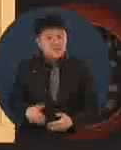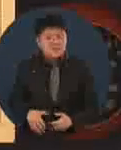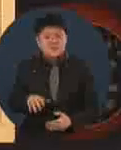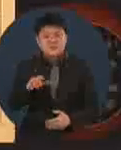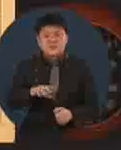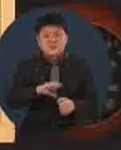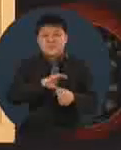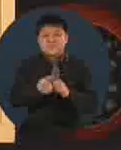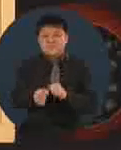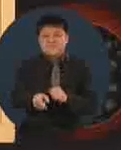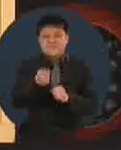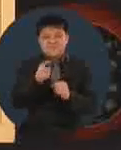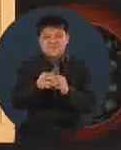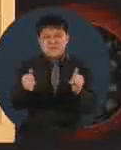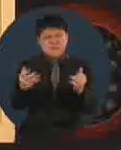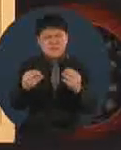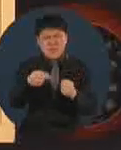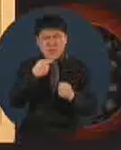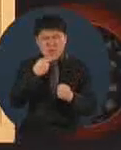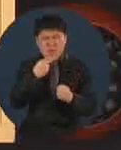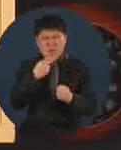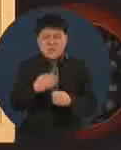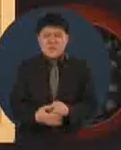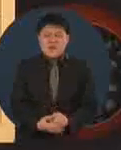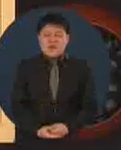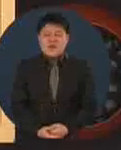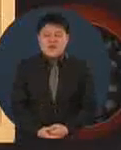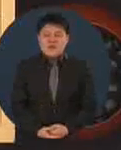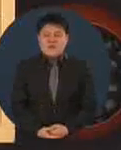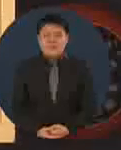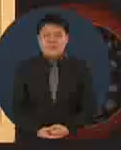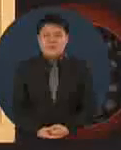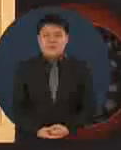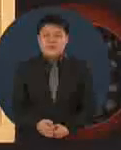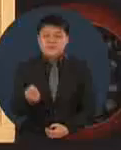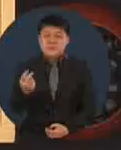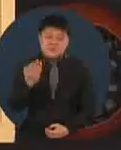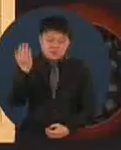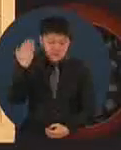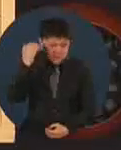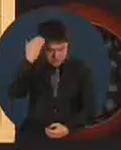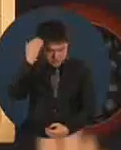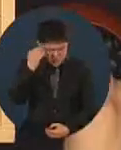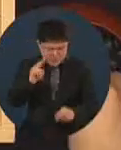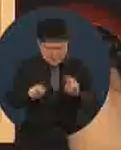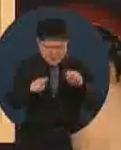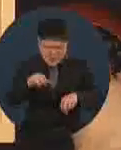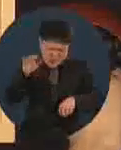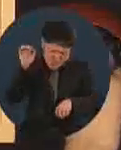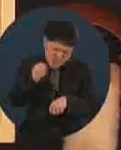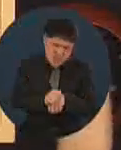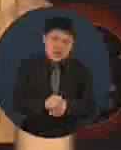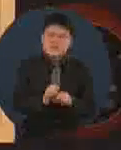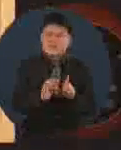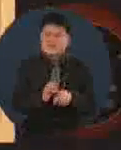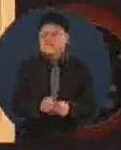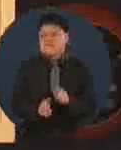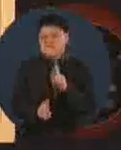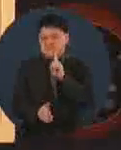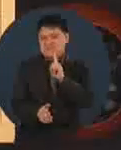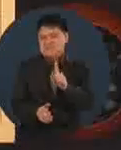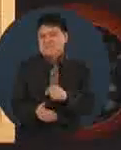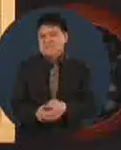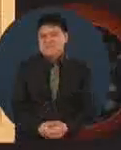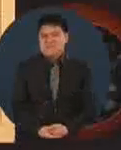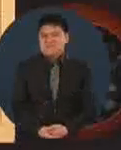우승한 기사가 몇 없죠, 네. 사실은. 또 그때 한창 한국 바둑이 정말 대단했었을 네. 때였는데요.